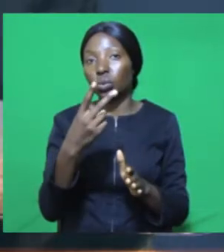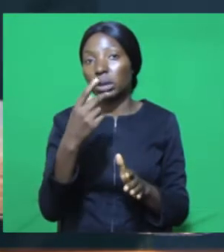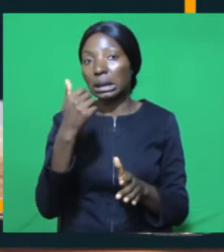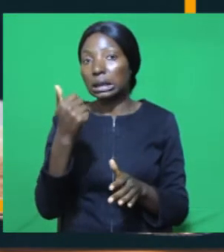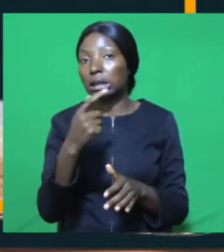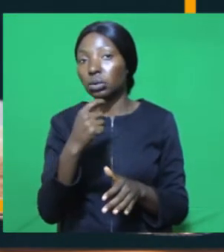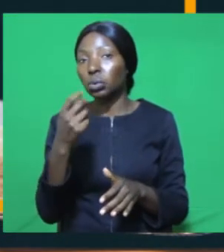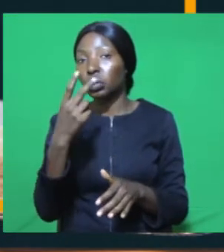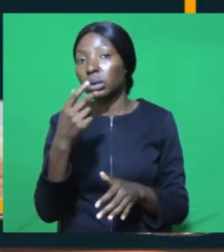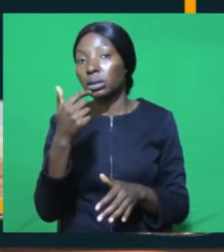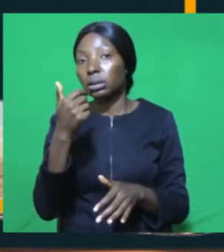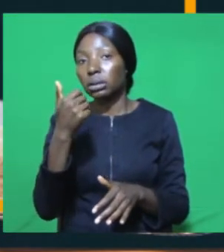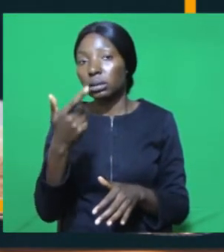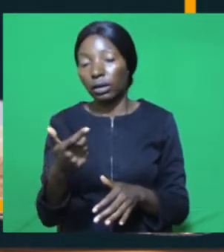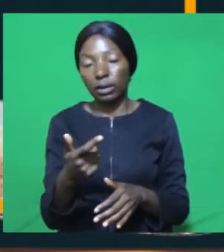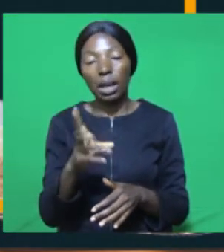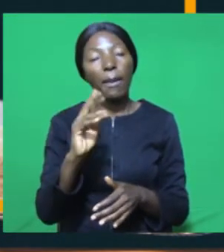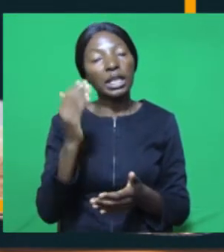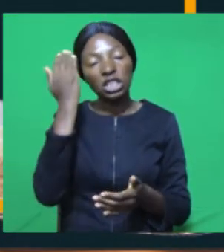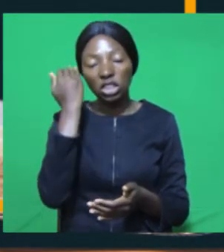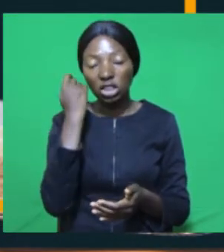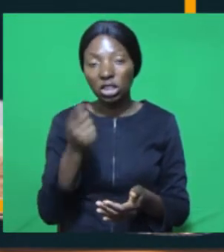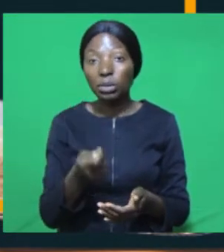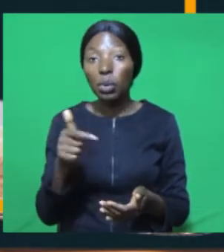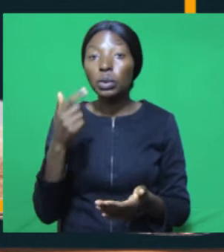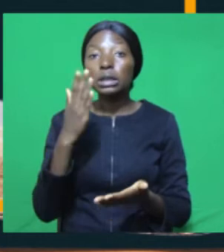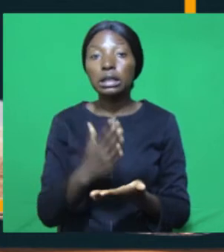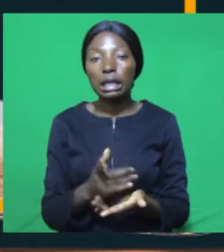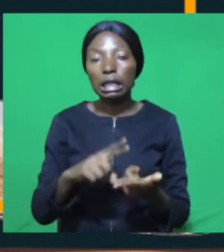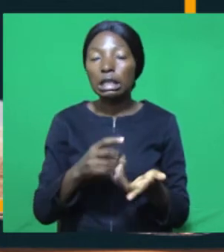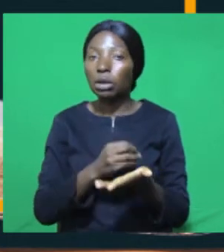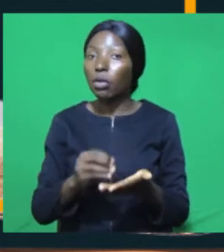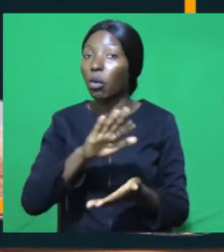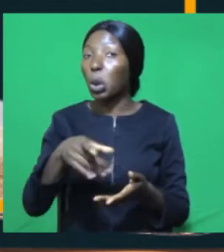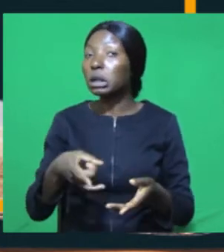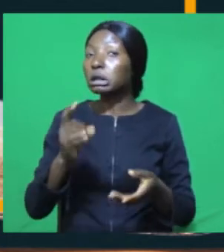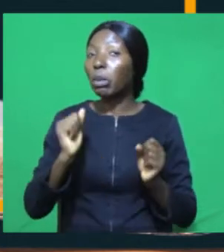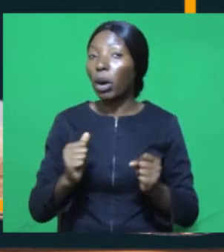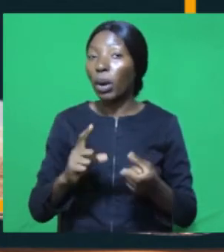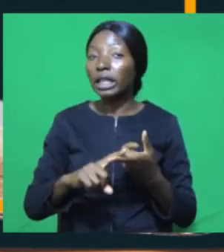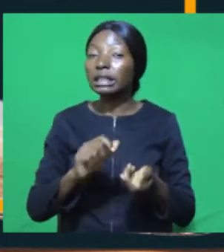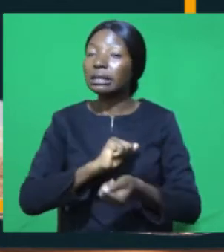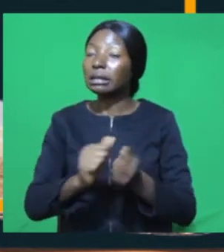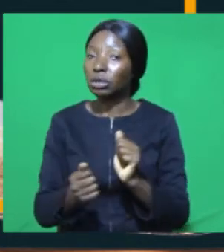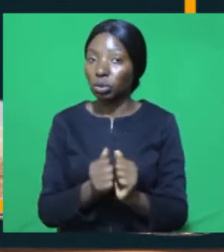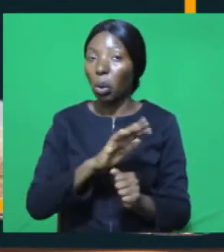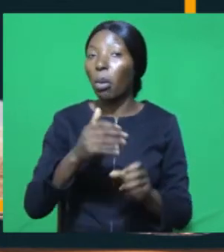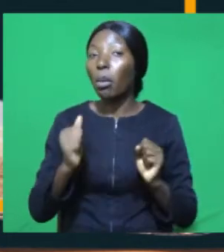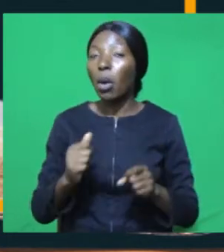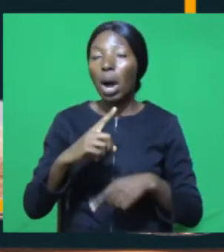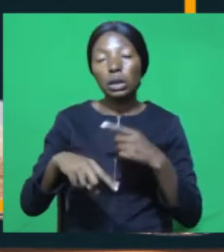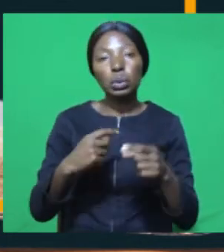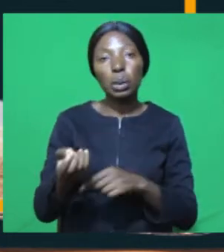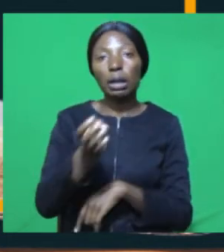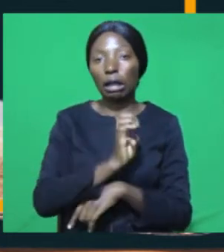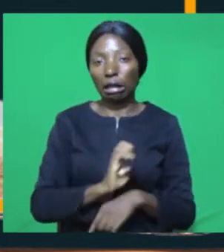7 verse 26 na 27. Asi kutonga kuchatanga, vachabvisa simba rake kuti varipedze nekuriparadza kusvikira